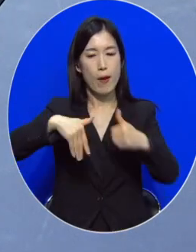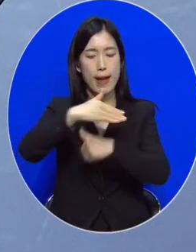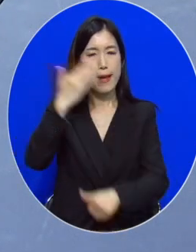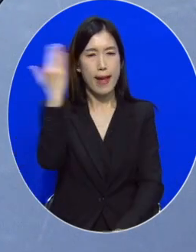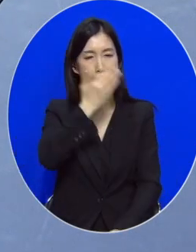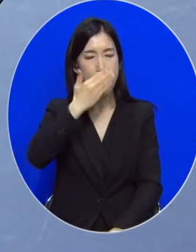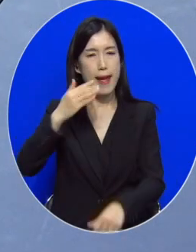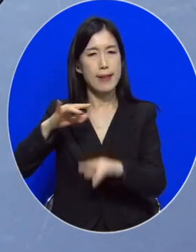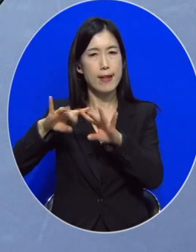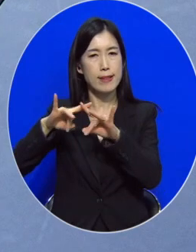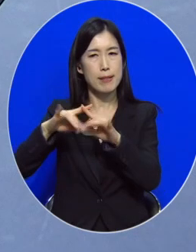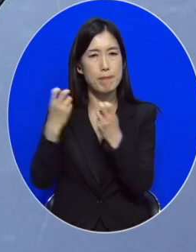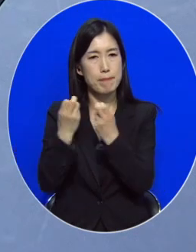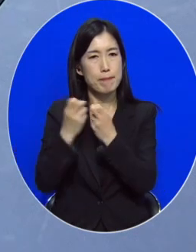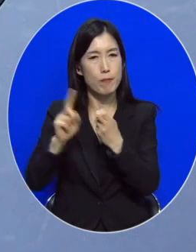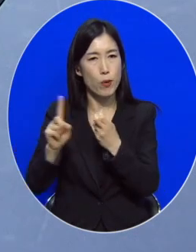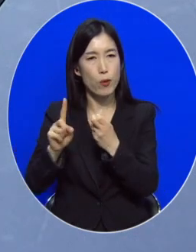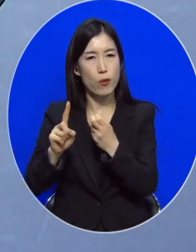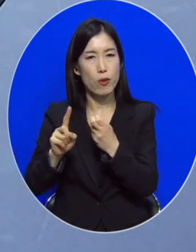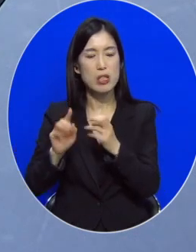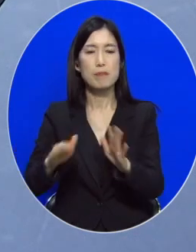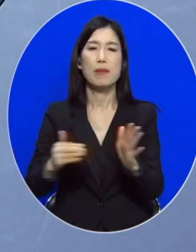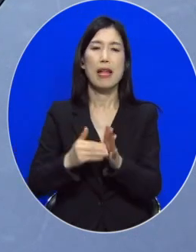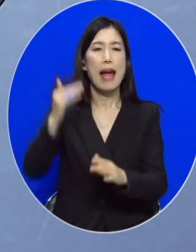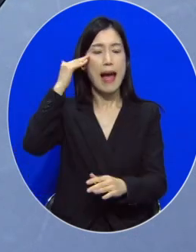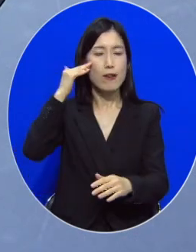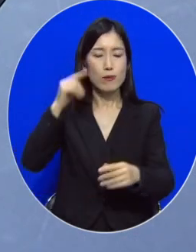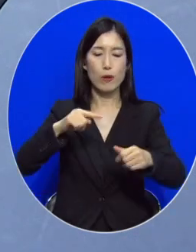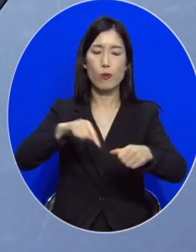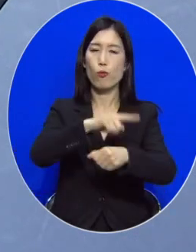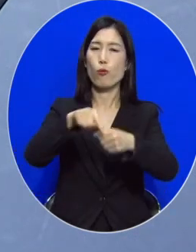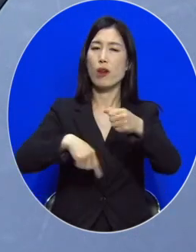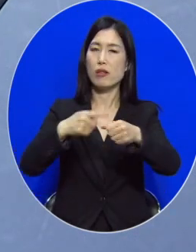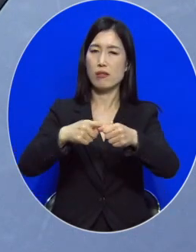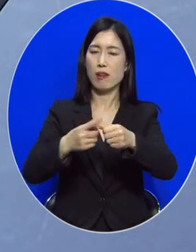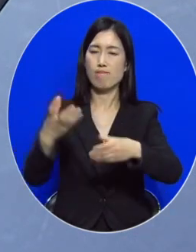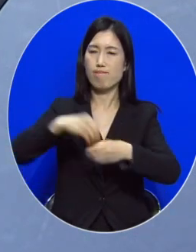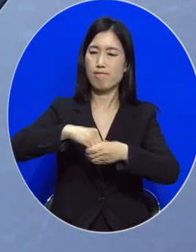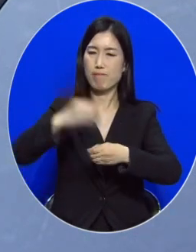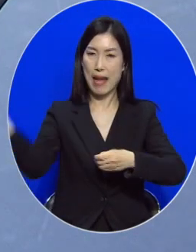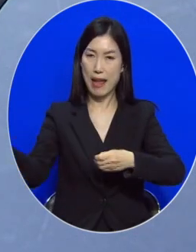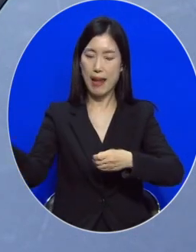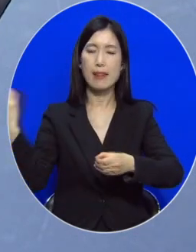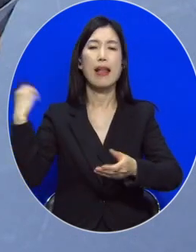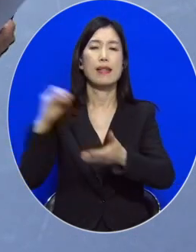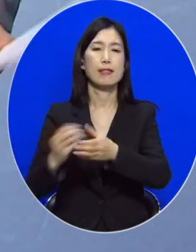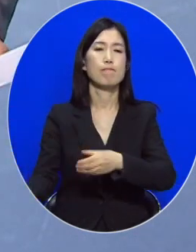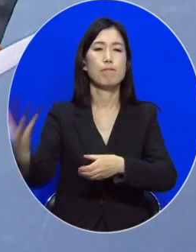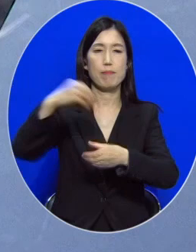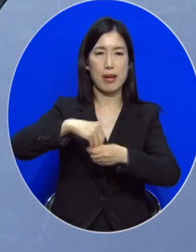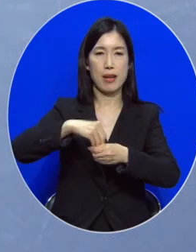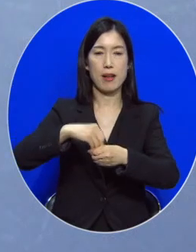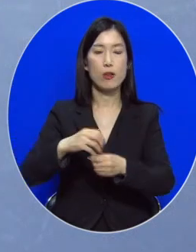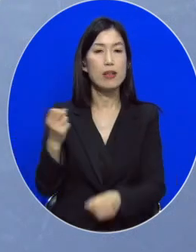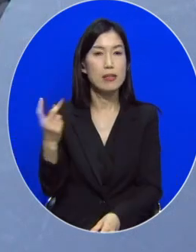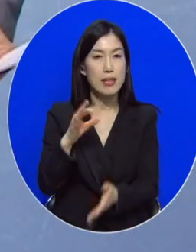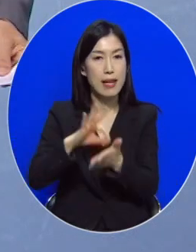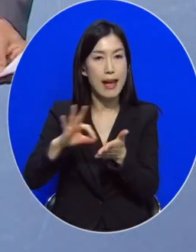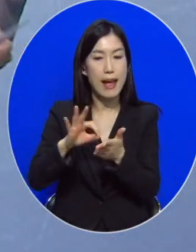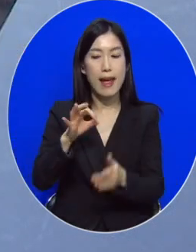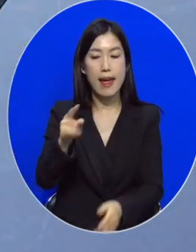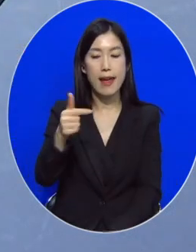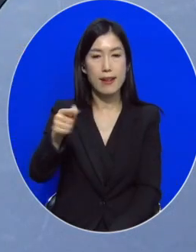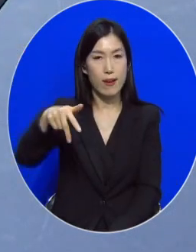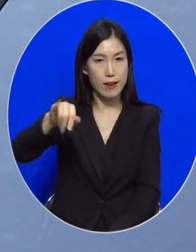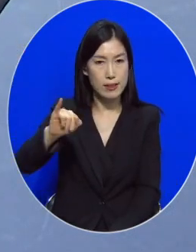분류 체계인 ktx노미에서 제외돼 있던 원전을 공식 포함하기로 결정하고 재생에너지와 원전의